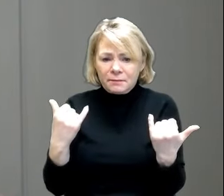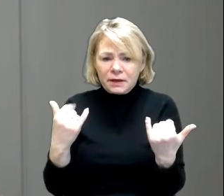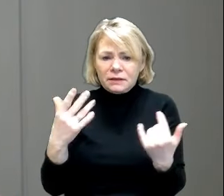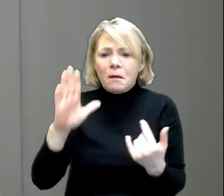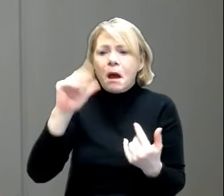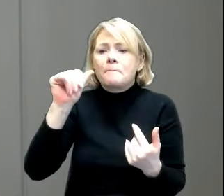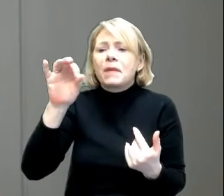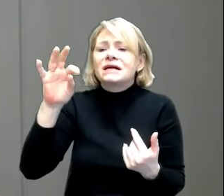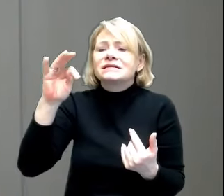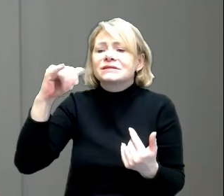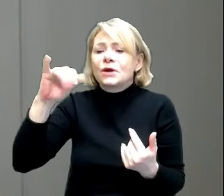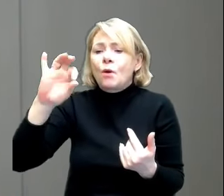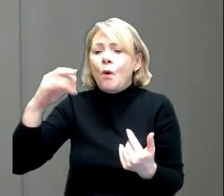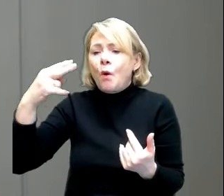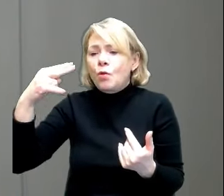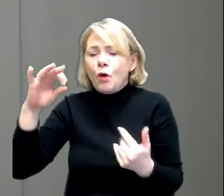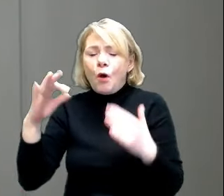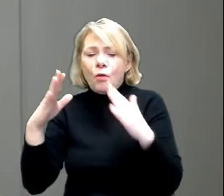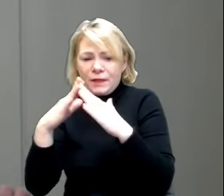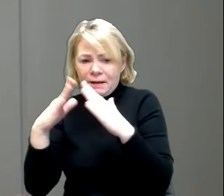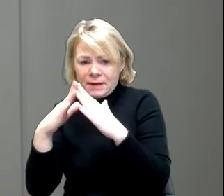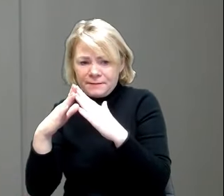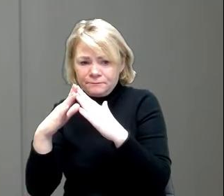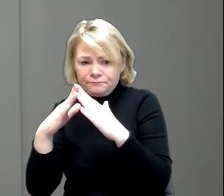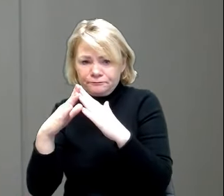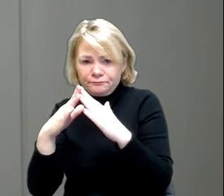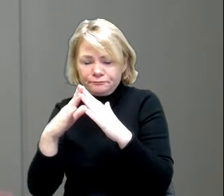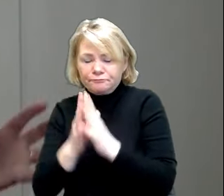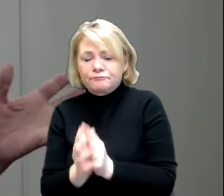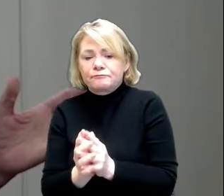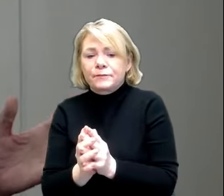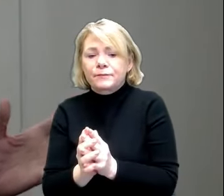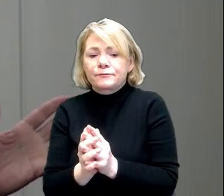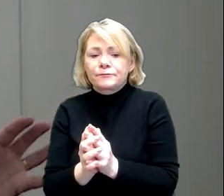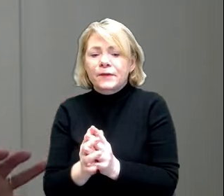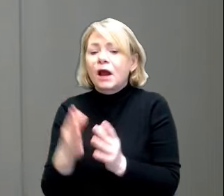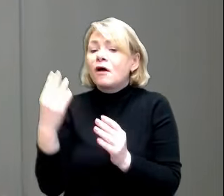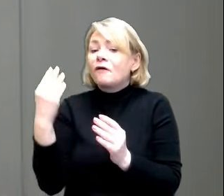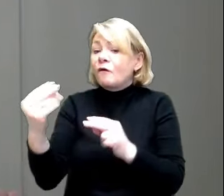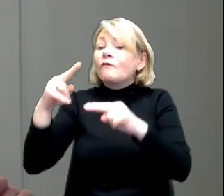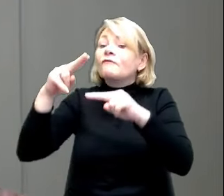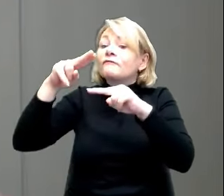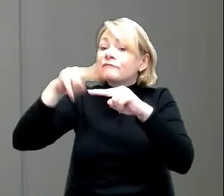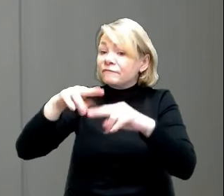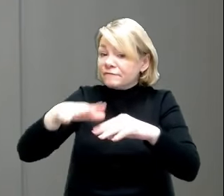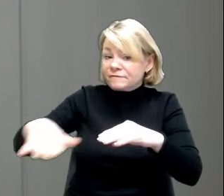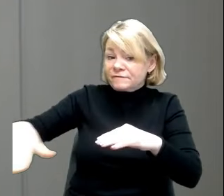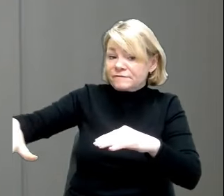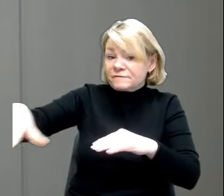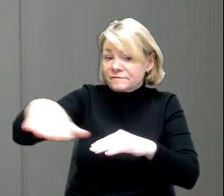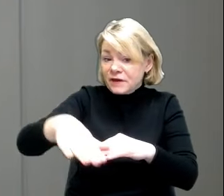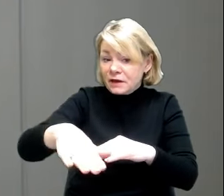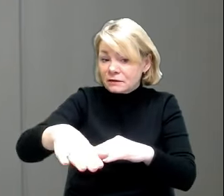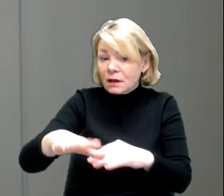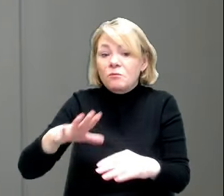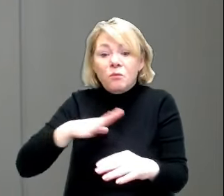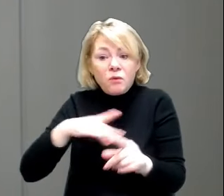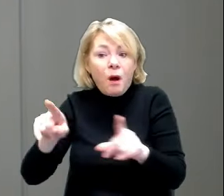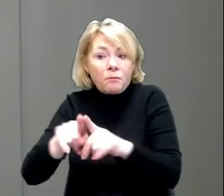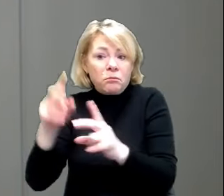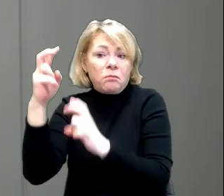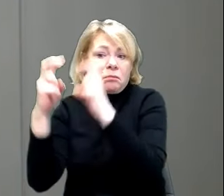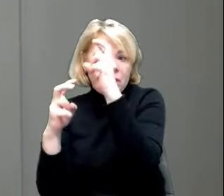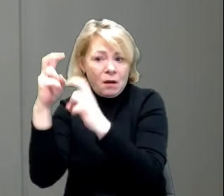teritorijoje o ši teritorija reiškia visą laiką buvo pravoninis rajonas miesto klaipėdos miesto